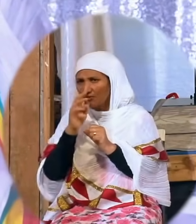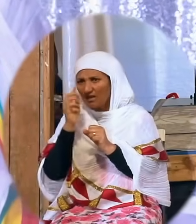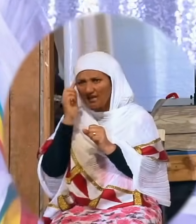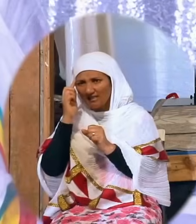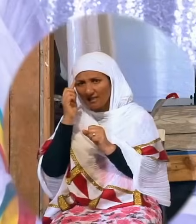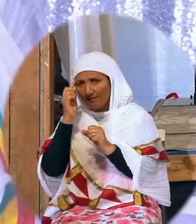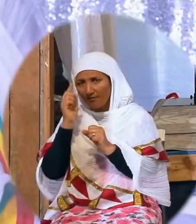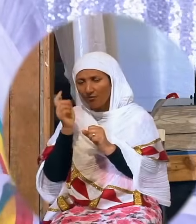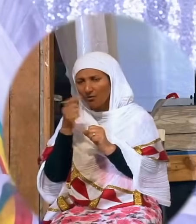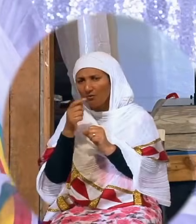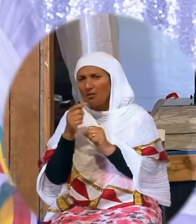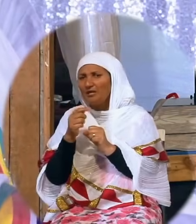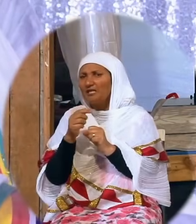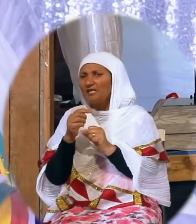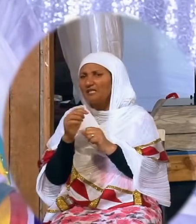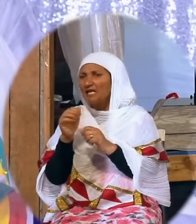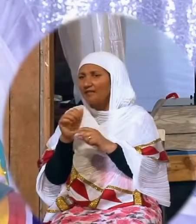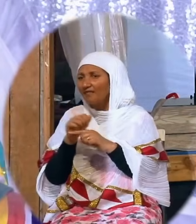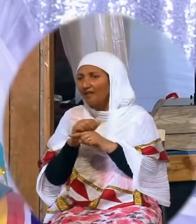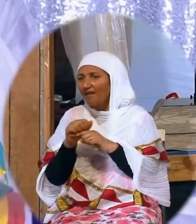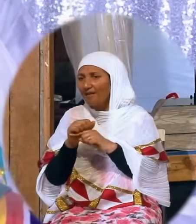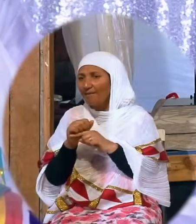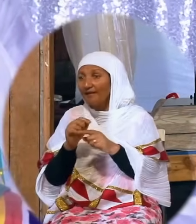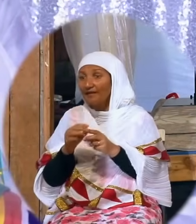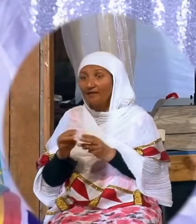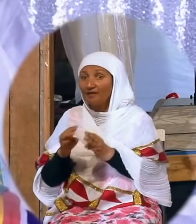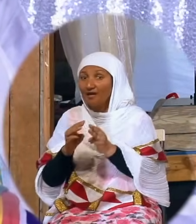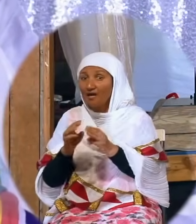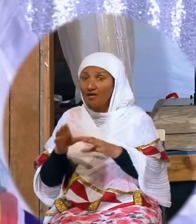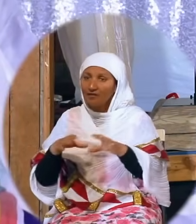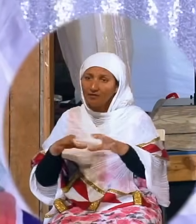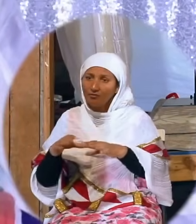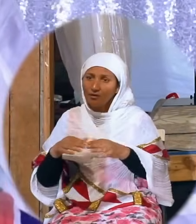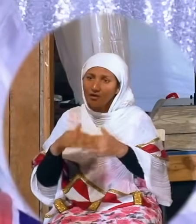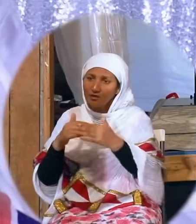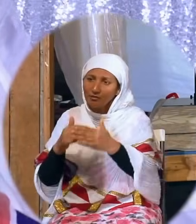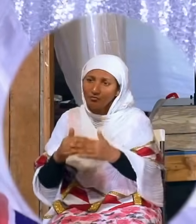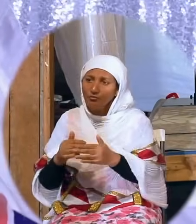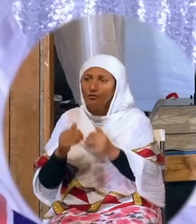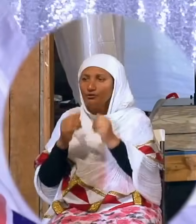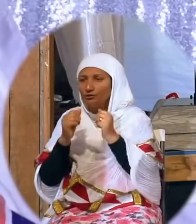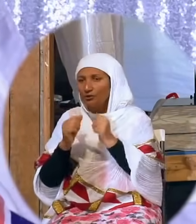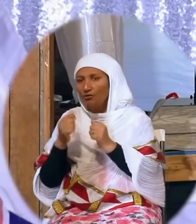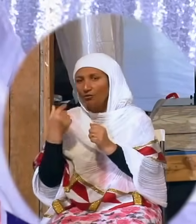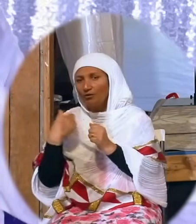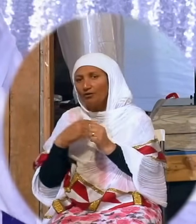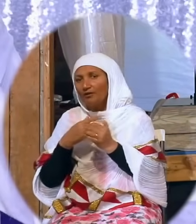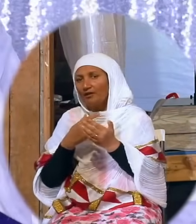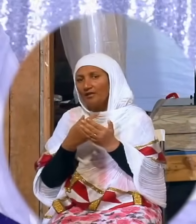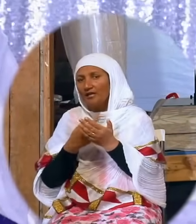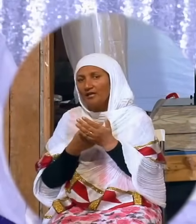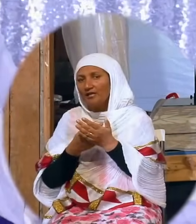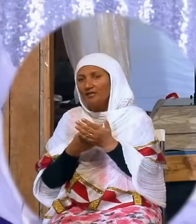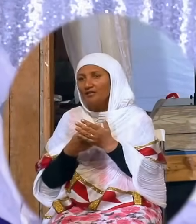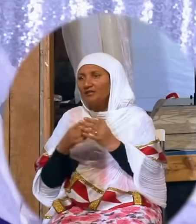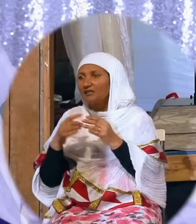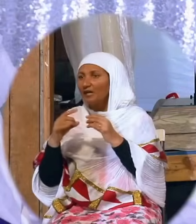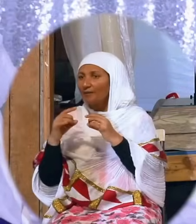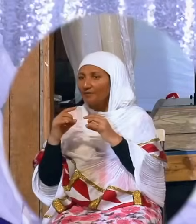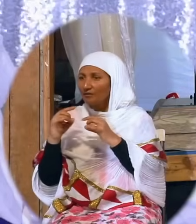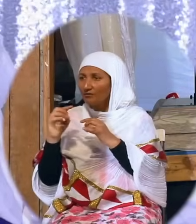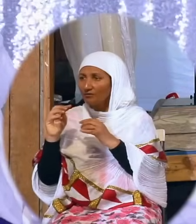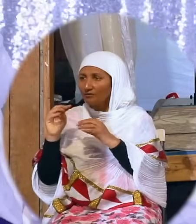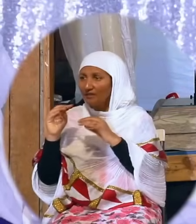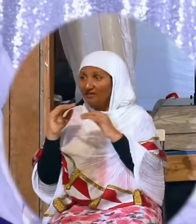አመለካከት እንደሆነ አድርገው ሊያቀርቡ ይችላሉ አይደለም እኛ ይሄንን ጠረጴዛውን በመገልበጥ በሌላ